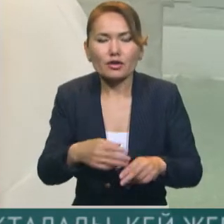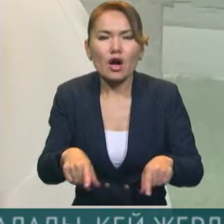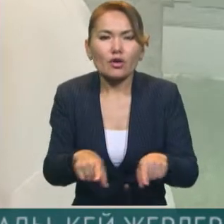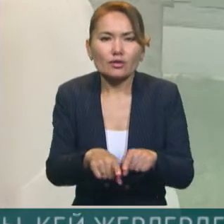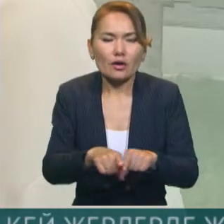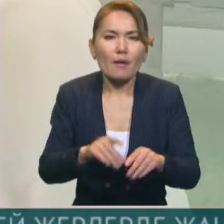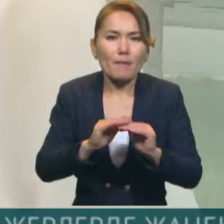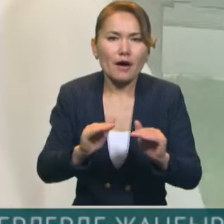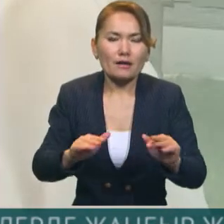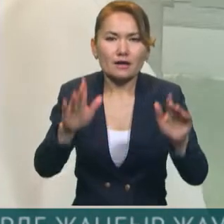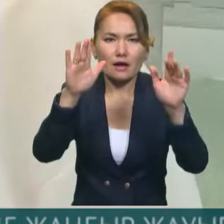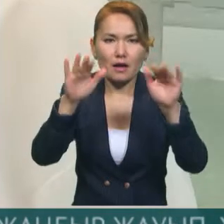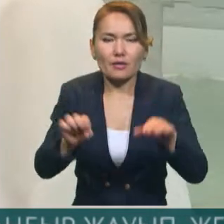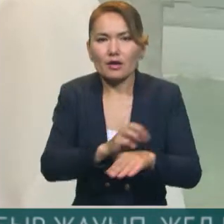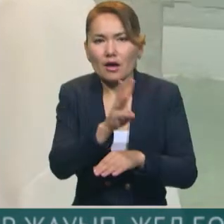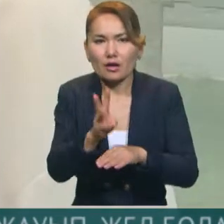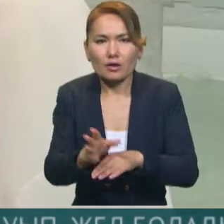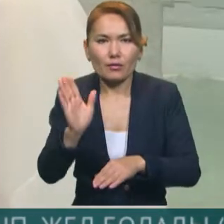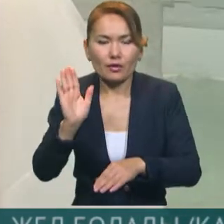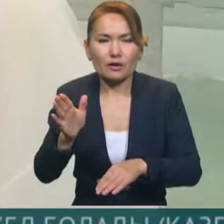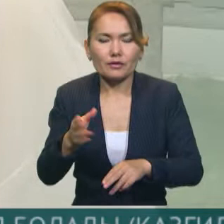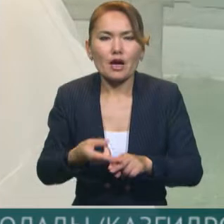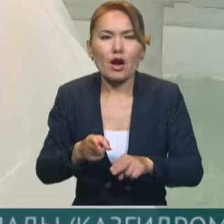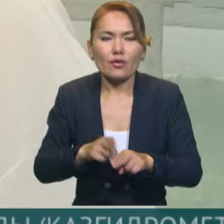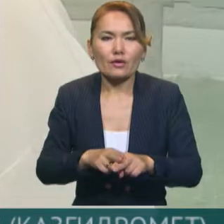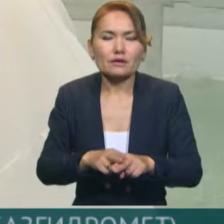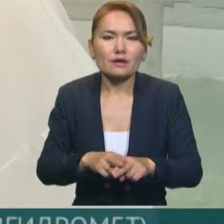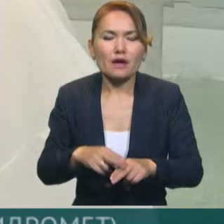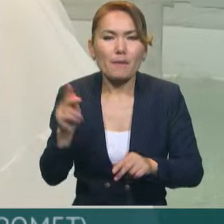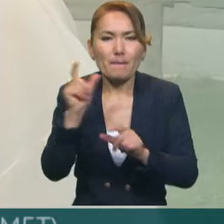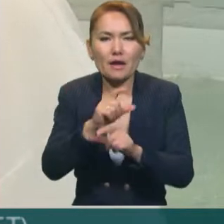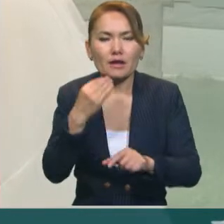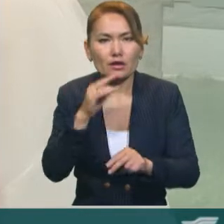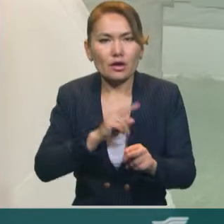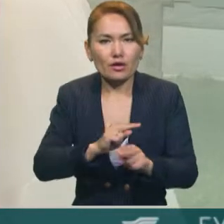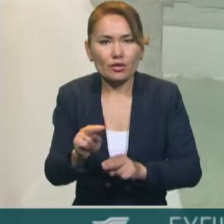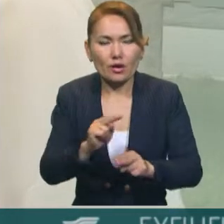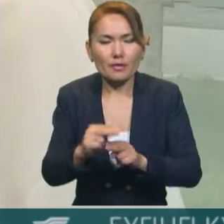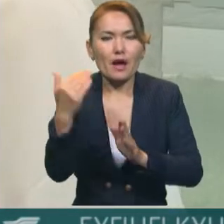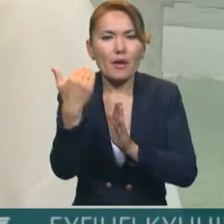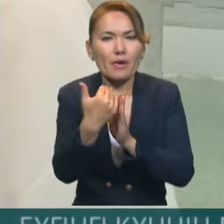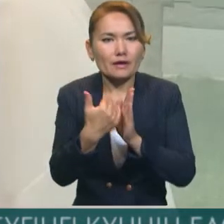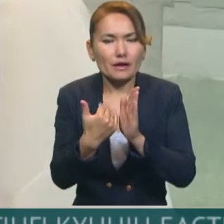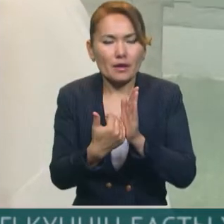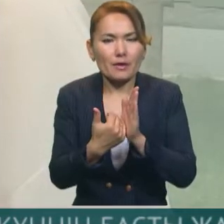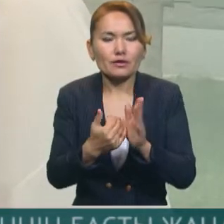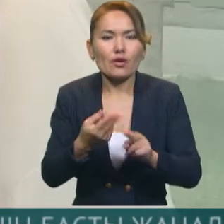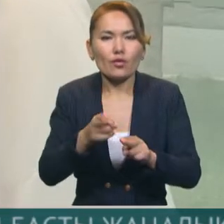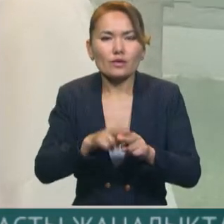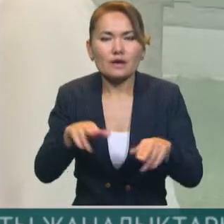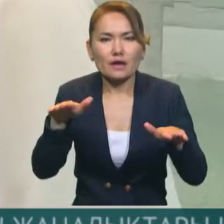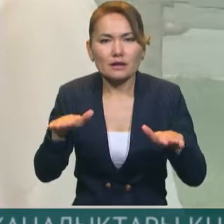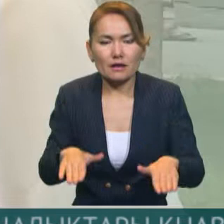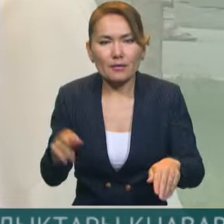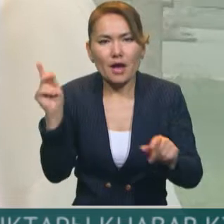8-і Ақтөбе қаласында. Сонымен қатар жалпы кедергісіз білім беру блогы бойынша айтатын болсам, бағыты бойынша бұл жерде